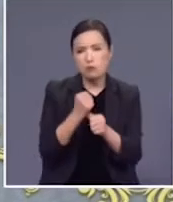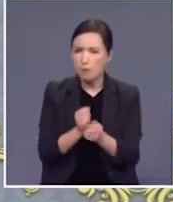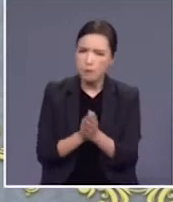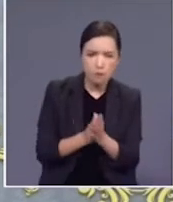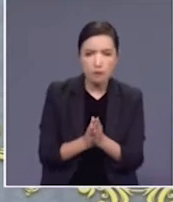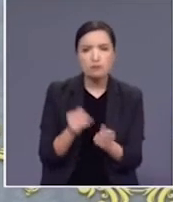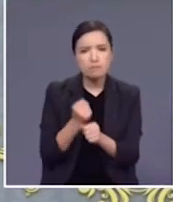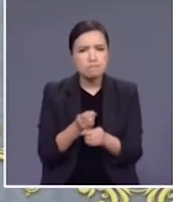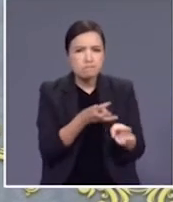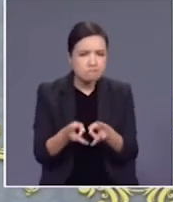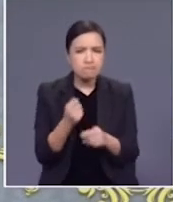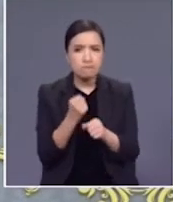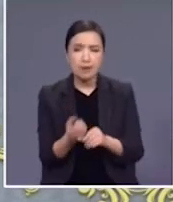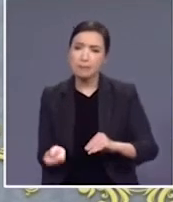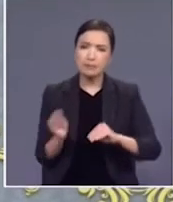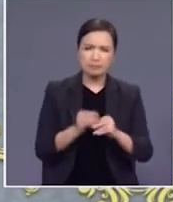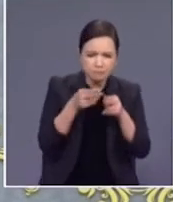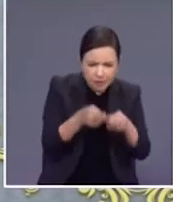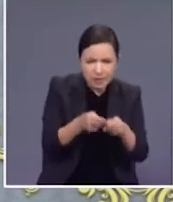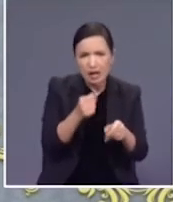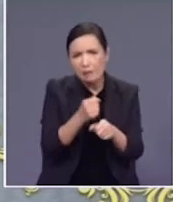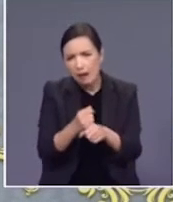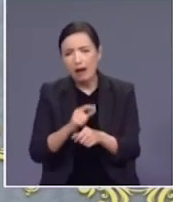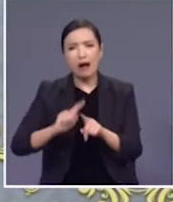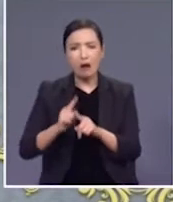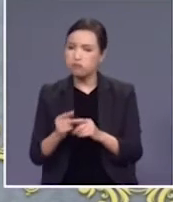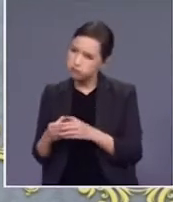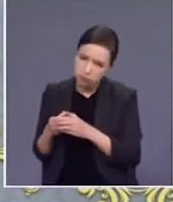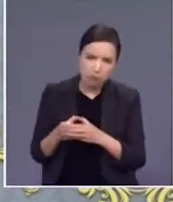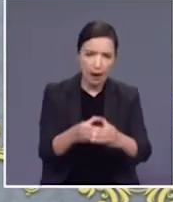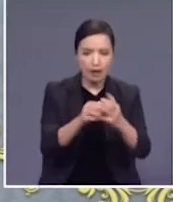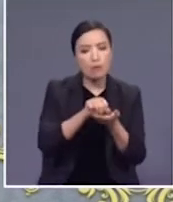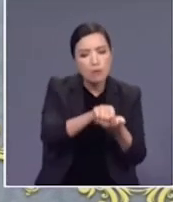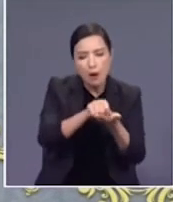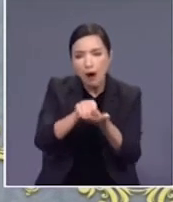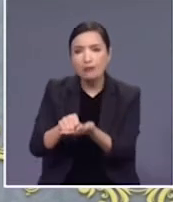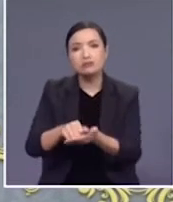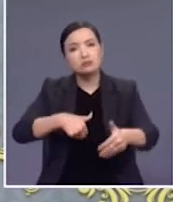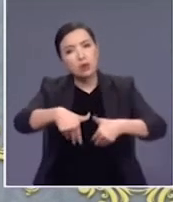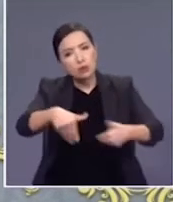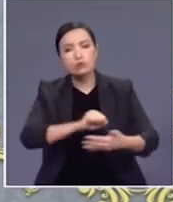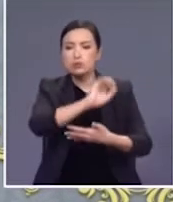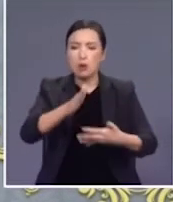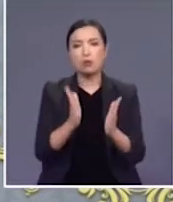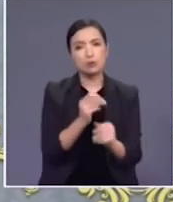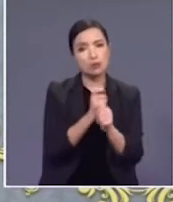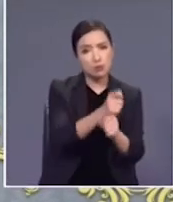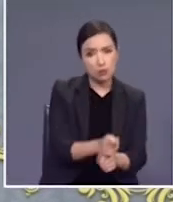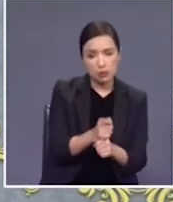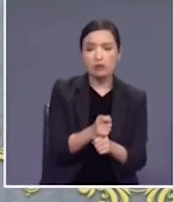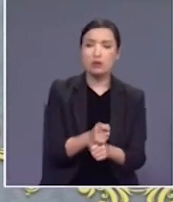กในการทำงานเพิ่มเติมเฉพาะกิจเฉพาะการแบบเดินเข้าไปหานะครับและให้บริการพี่น้องประชาชนเกษตรกรและผู้ประกอบ